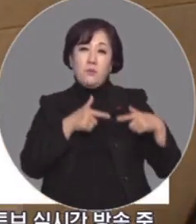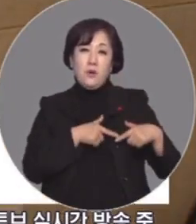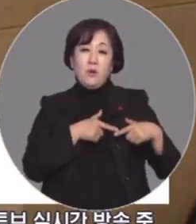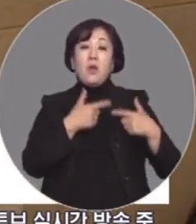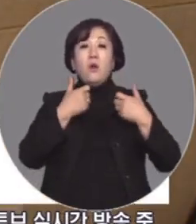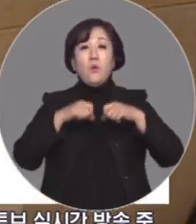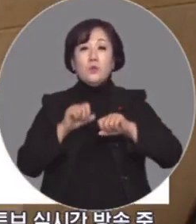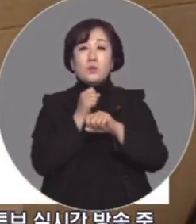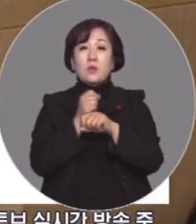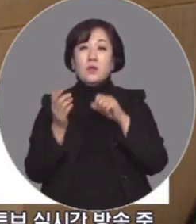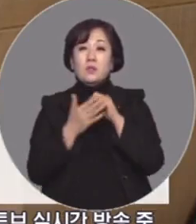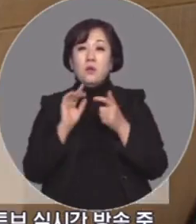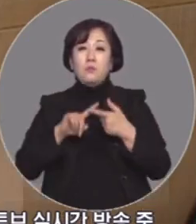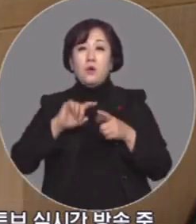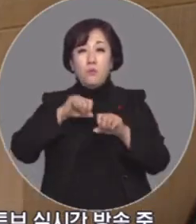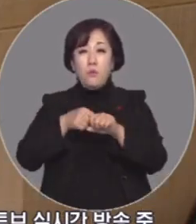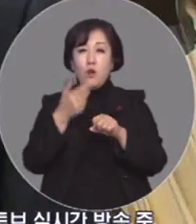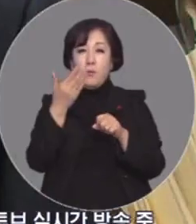처벌받는 조항 때문입니다.